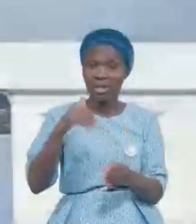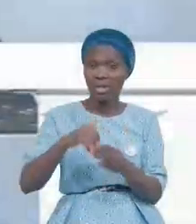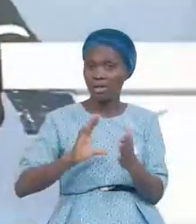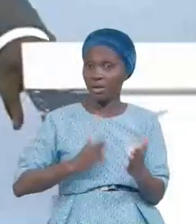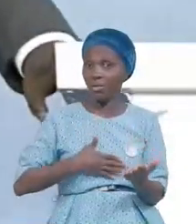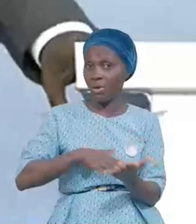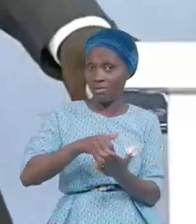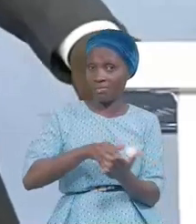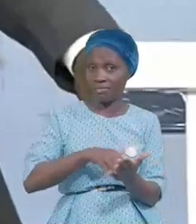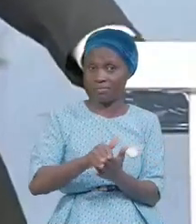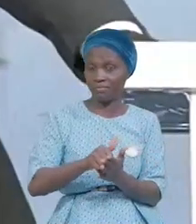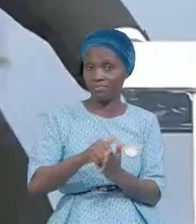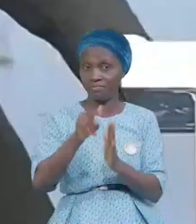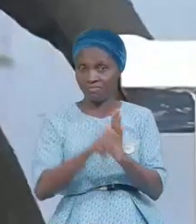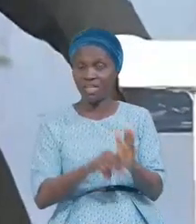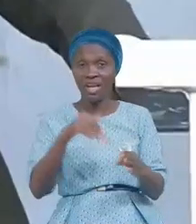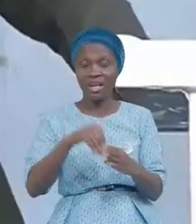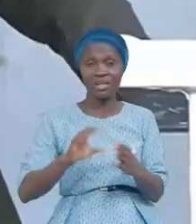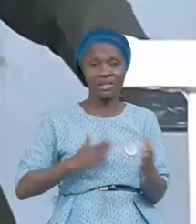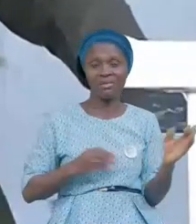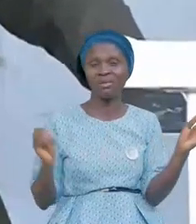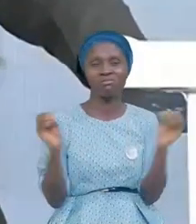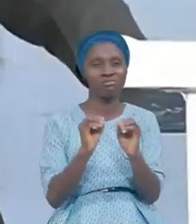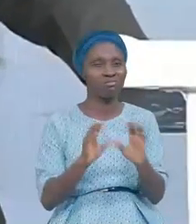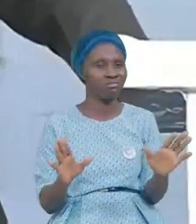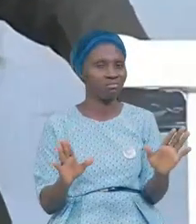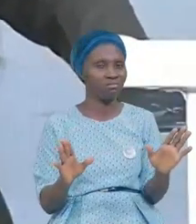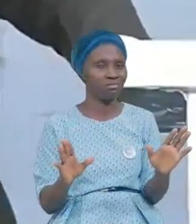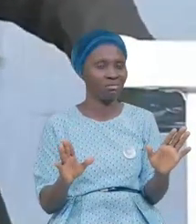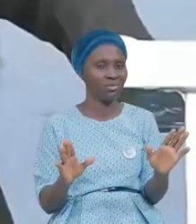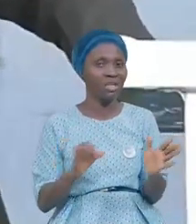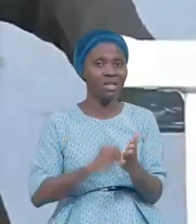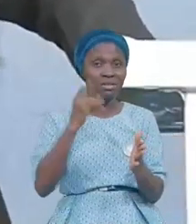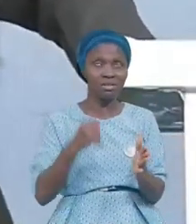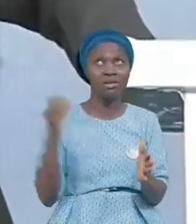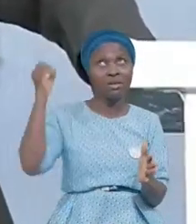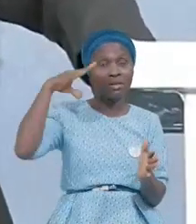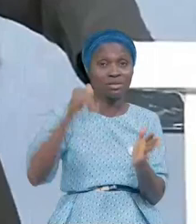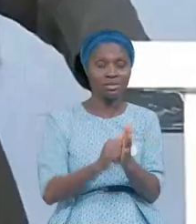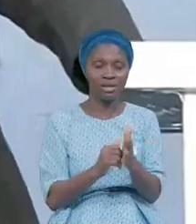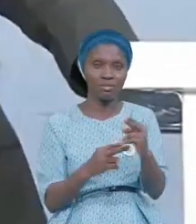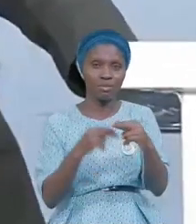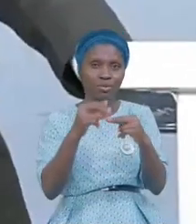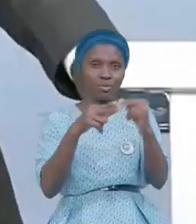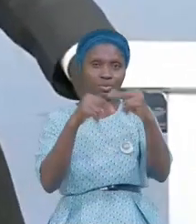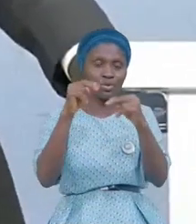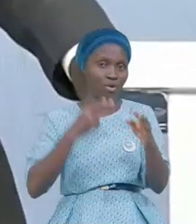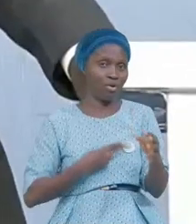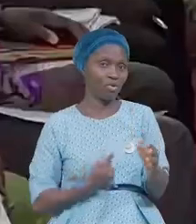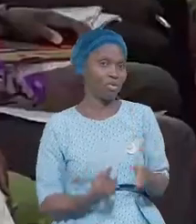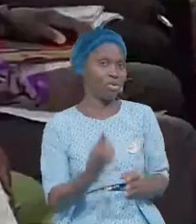faiblesse, dans notre indignité, c'est la grâce qui nous bâtit